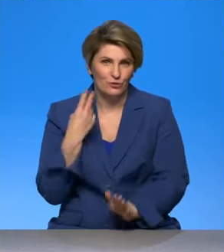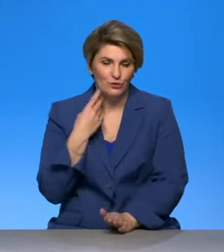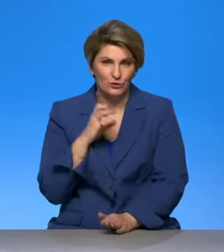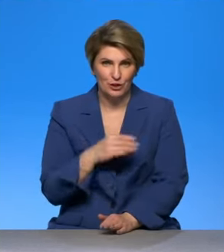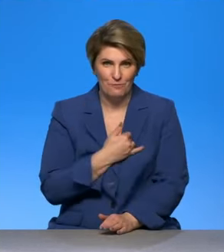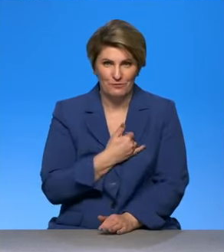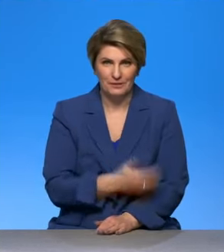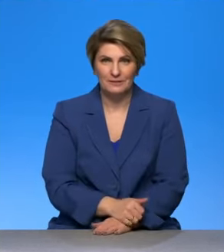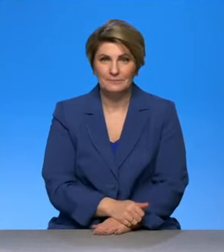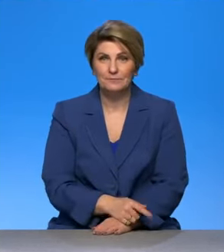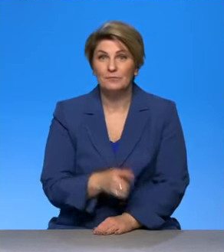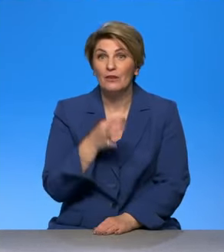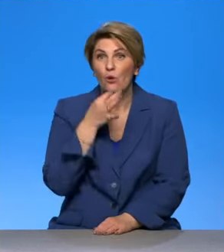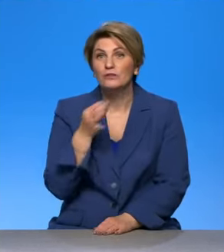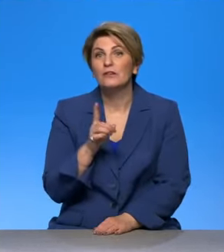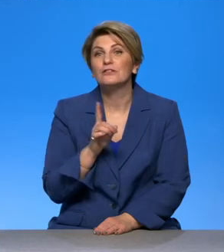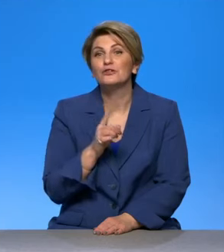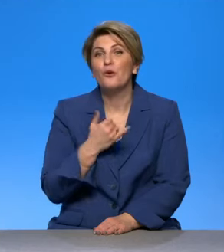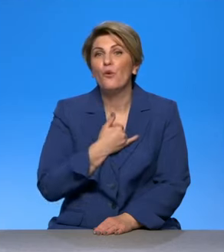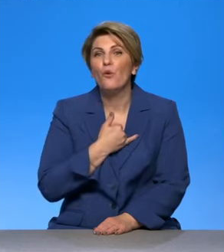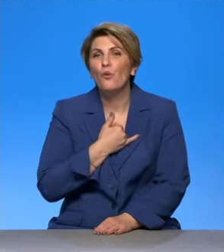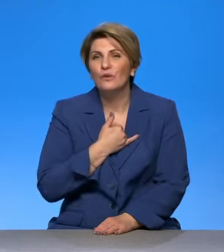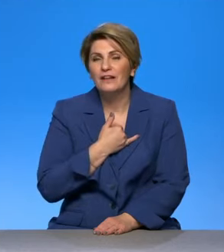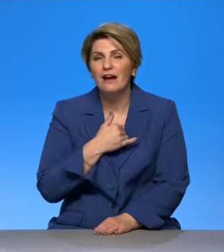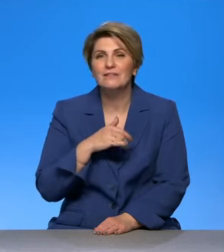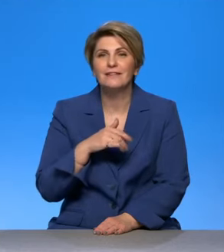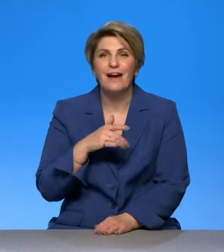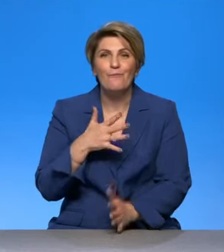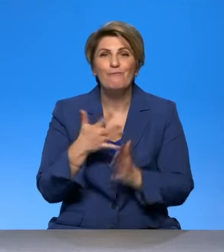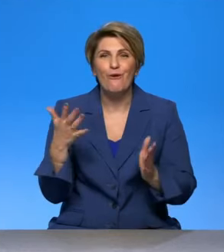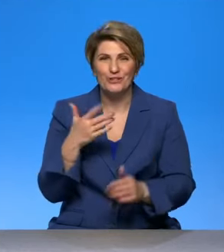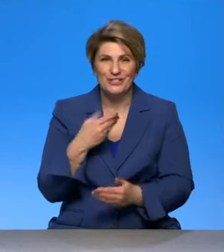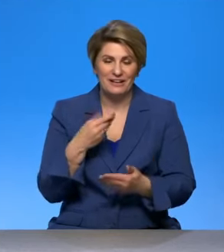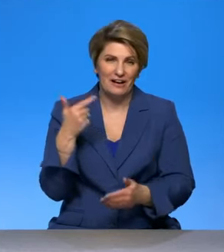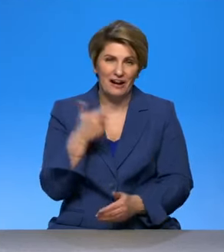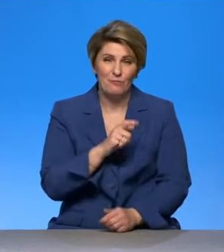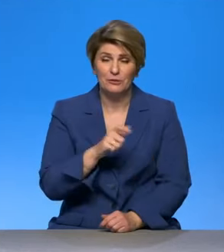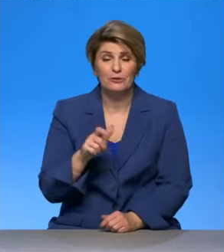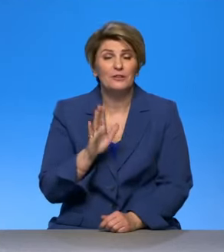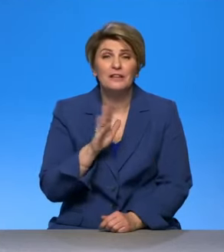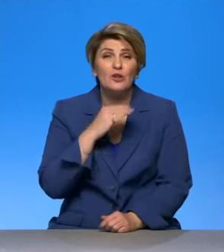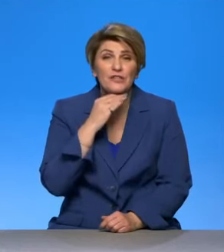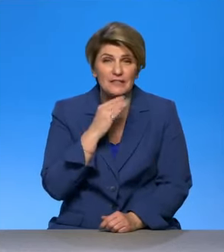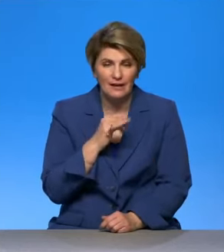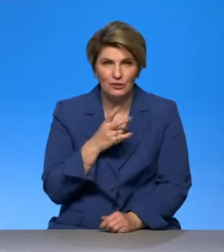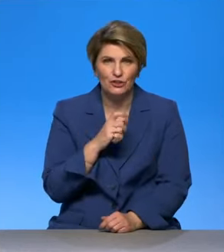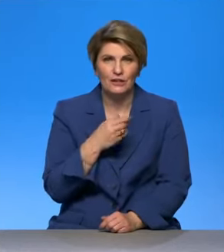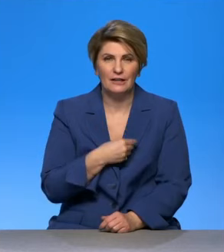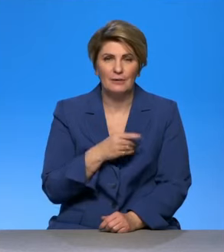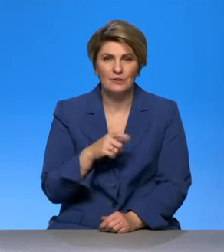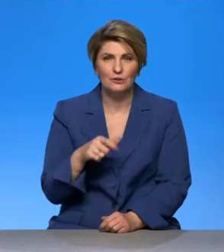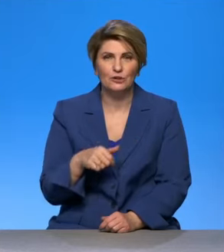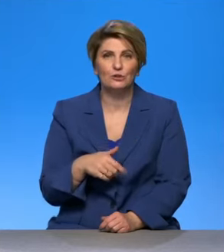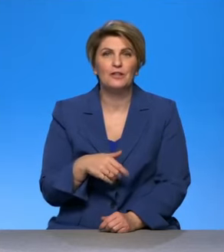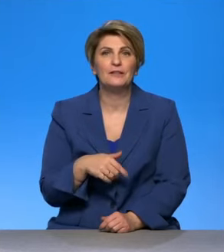нас больше финансово грамотных людей, чем у нас достаточно финансово грамотных. Ну, действительно, у нас есть ассоциация финансовых советников.